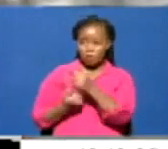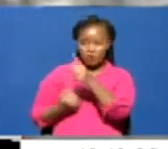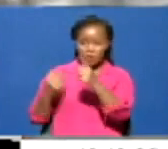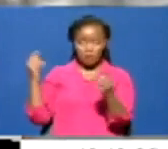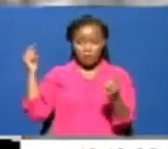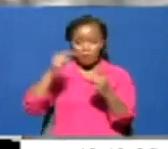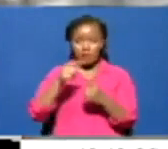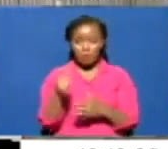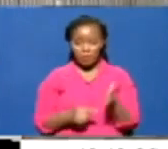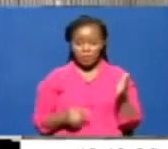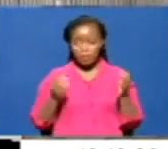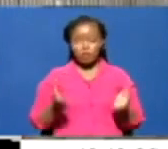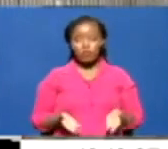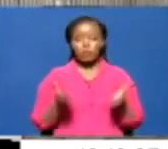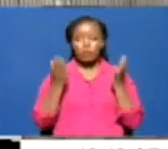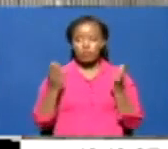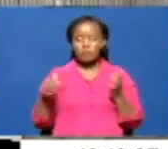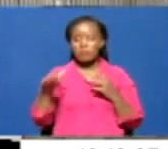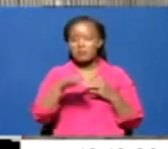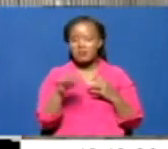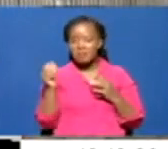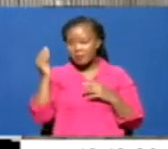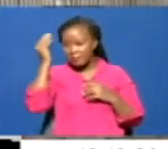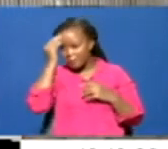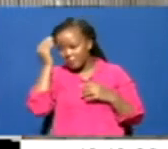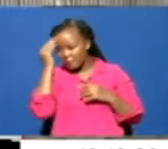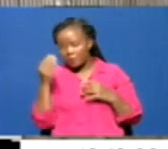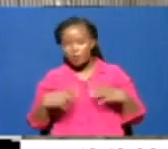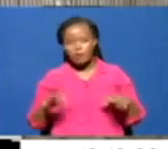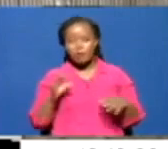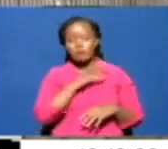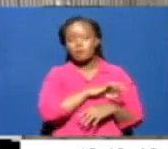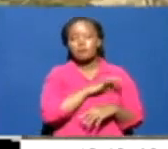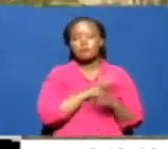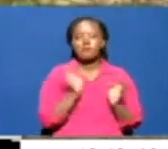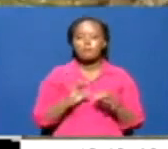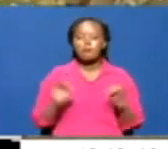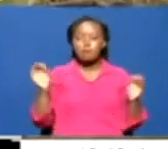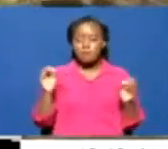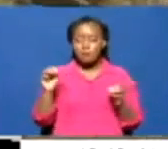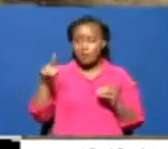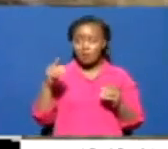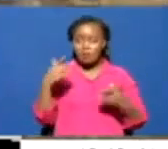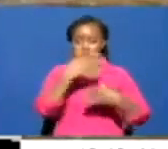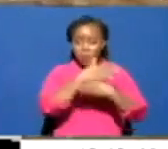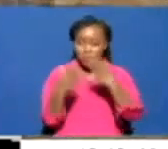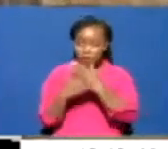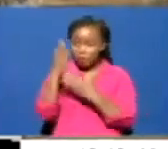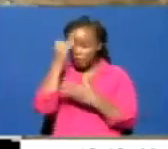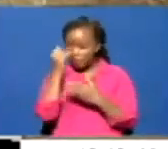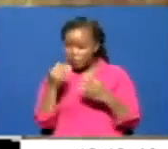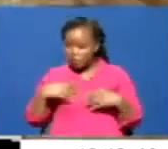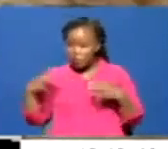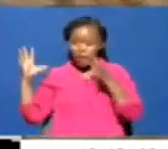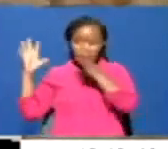mwa wakazi katika kaunti hiyo, lakini haujafua dafu. Jengo la maktaba hiyo iliundwa ili kuwa na kituo cha utamaduni, kituo